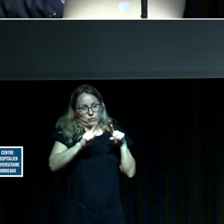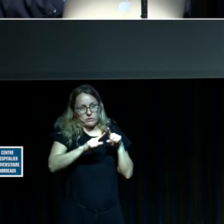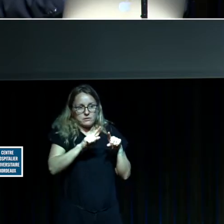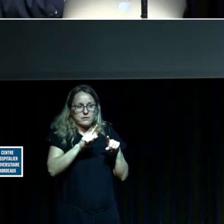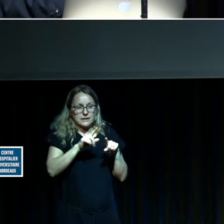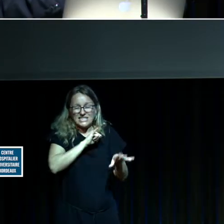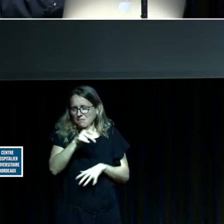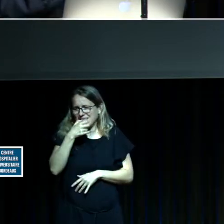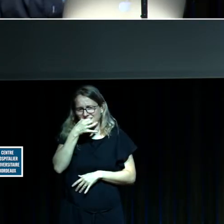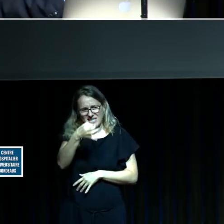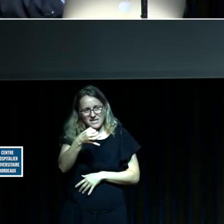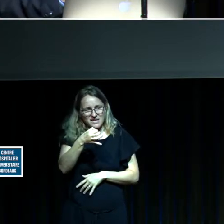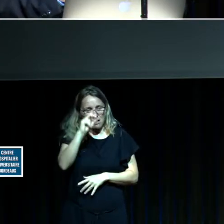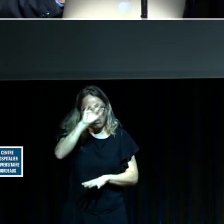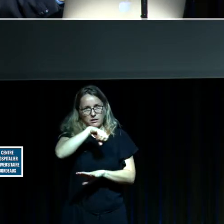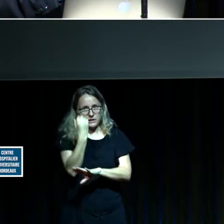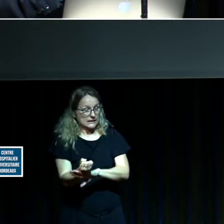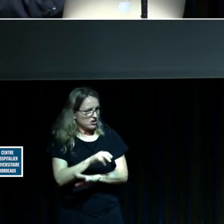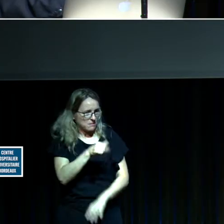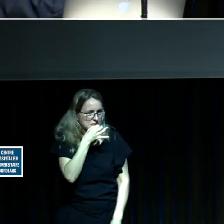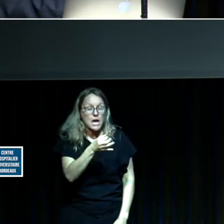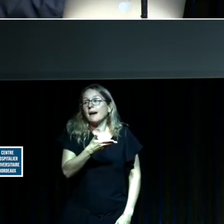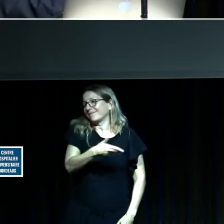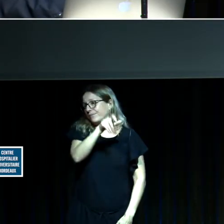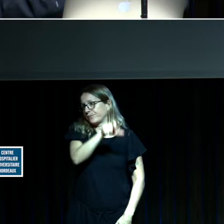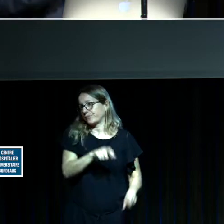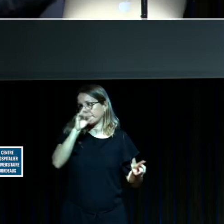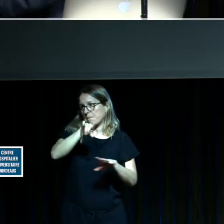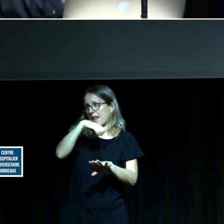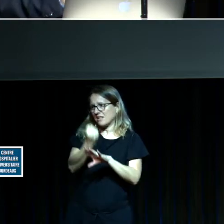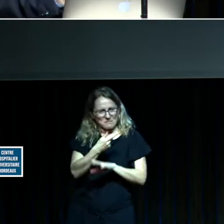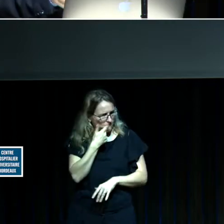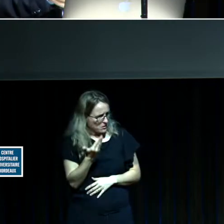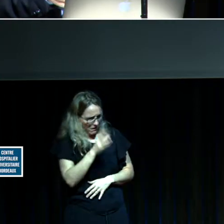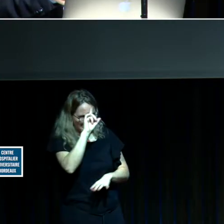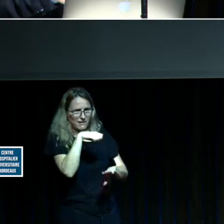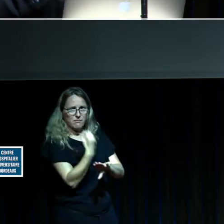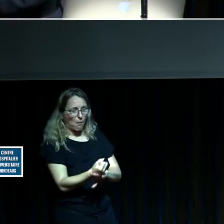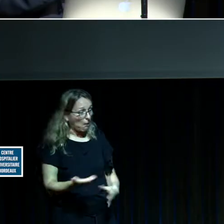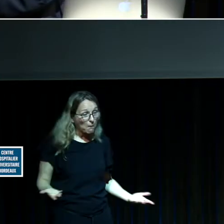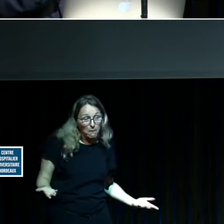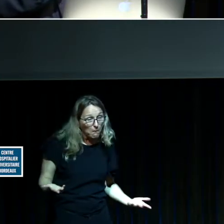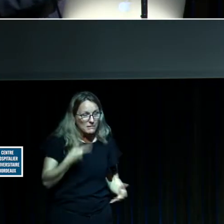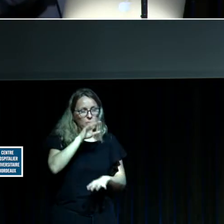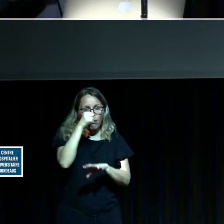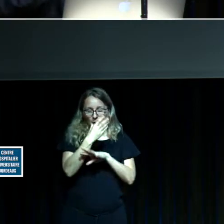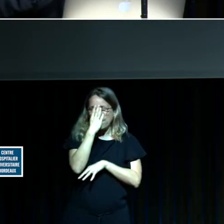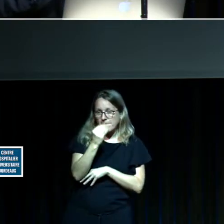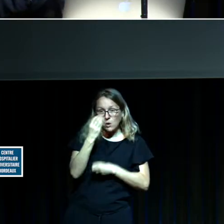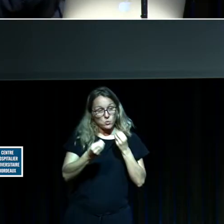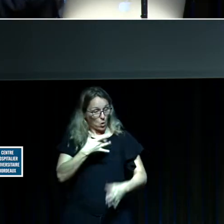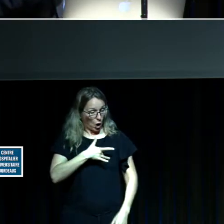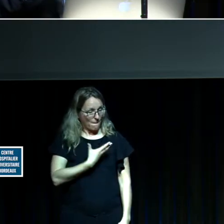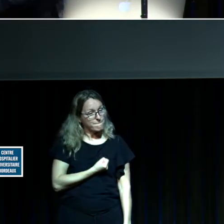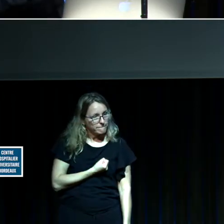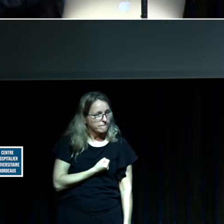jamais, c'est malaise. Il a fait un malaise. Un malaise, ça veut rien dire. Ça veut dire il a perdu connaissance, ça peut être un arrêt cardiaque